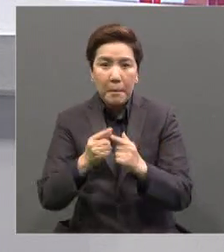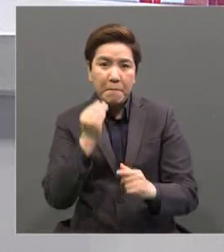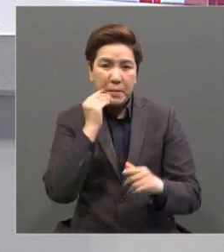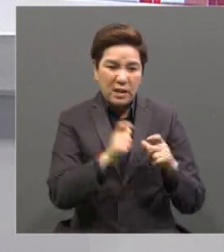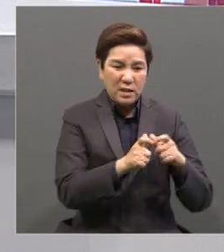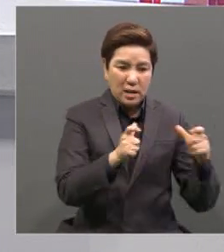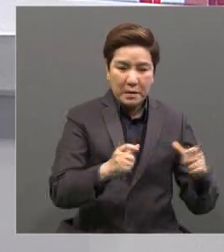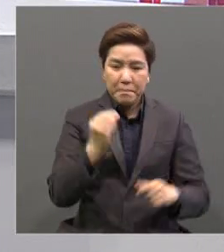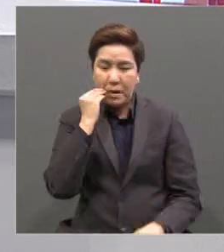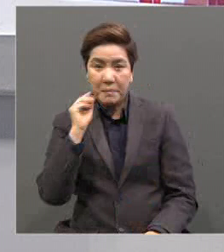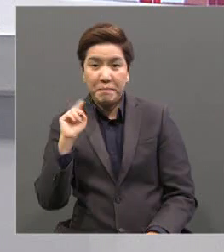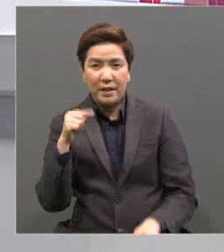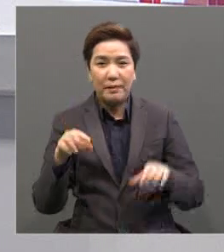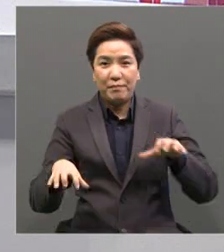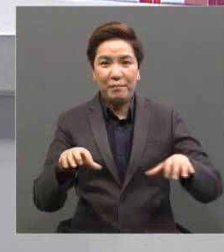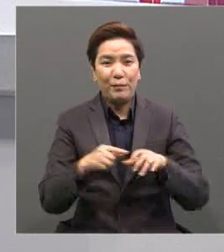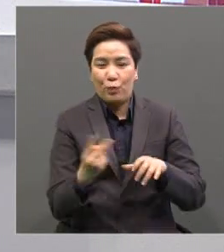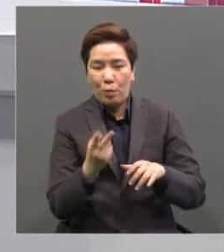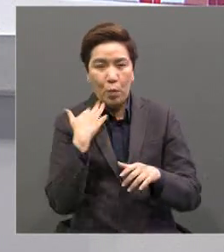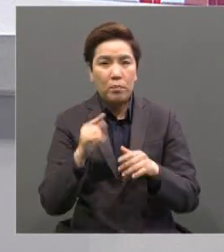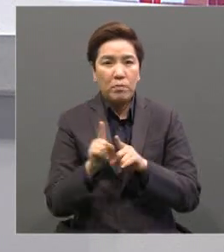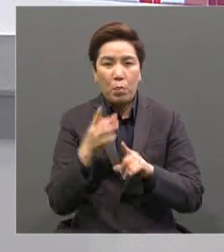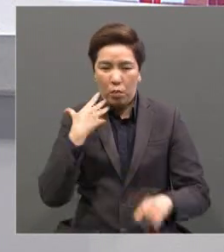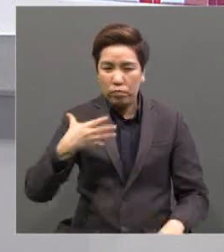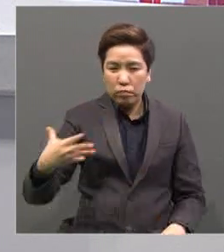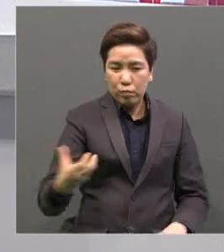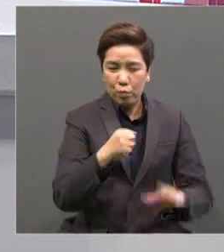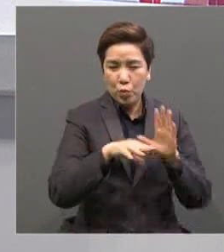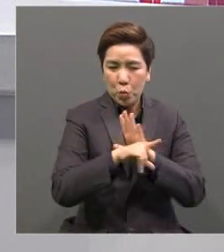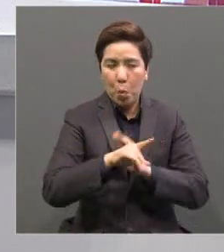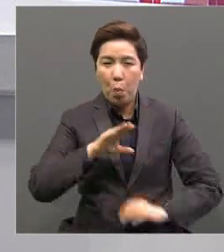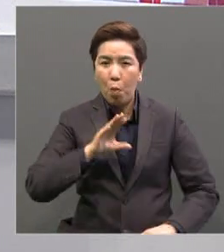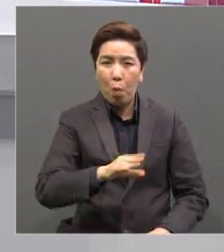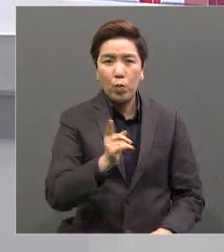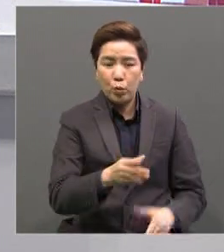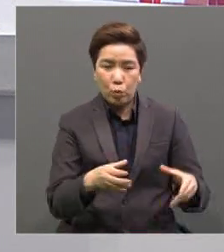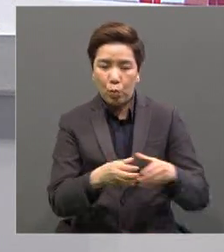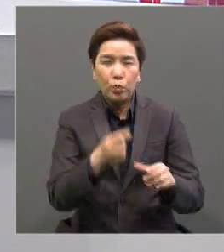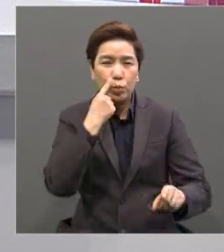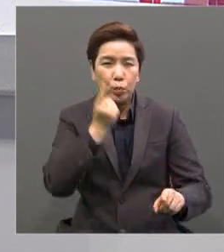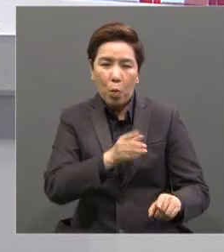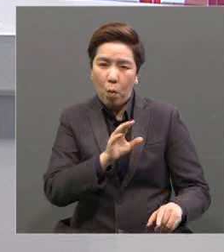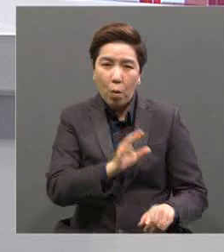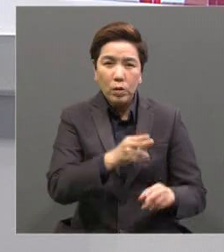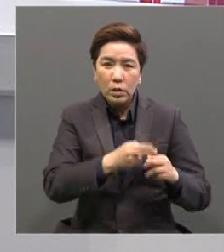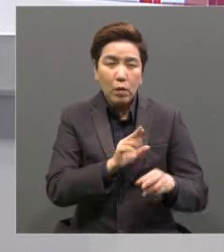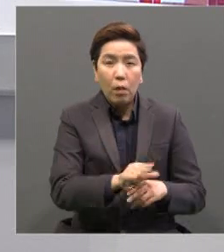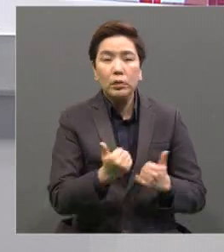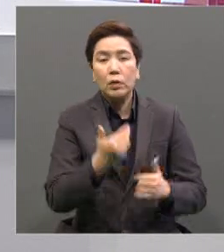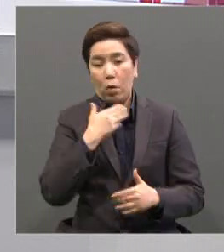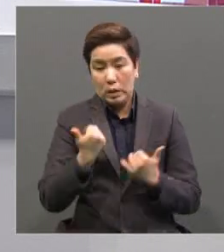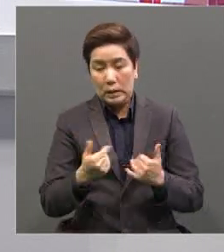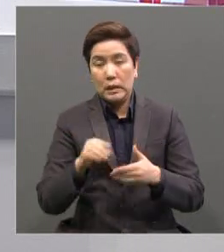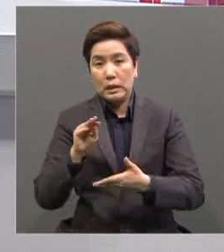ใหญ่และบ้านใหม่ซึ่งเมื่อก่อนเนี่ยอาจจะมีการผูกขาดกันว่าพื้นที่เนี่ยยังไงก็เป็นของพรรคนี้เป็นของบ้านนี ้ แต่ทีนี้